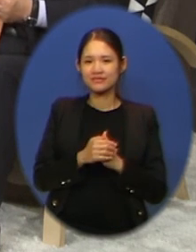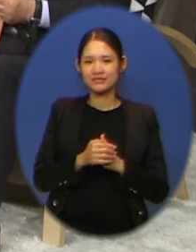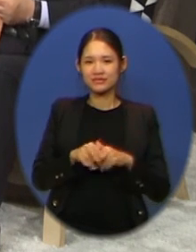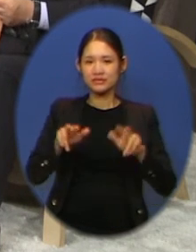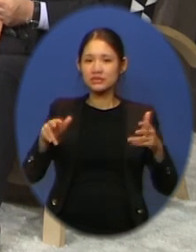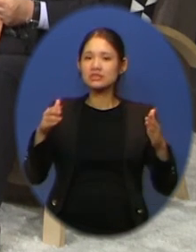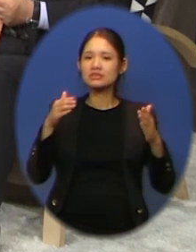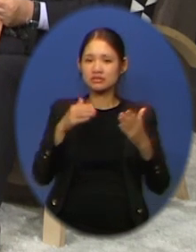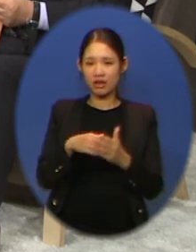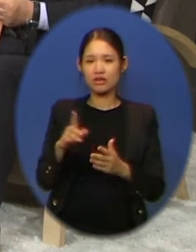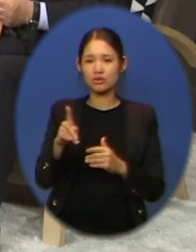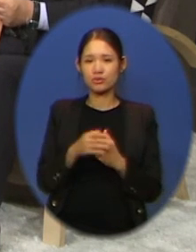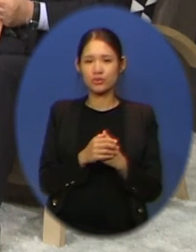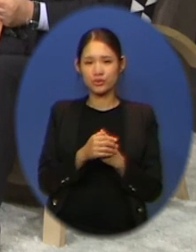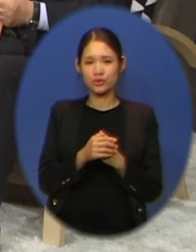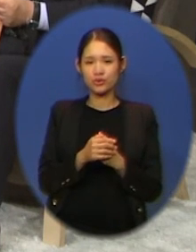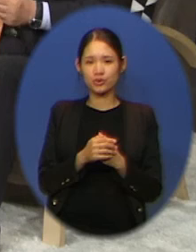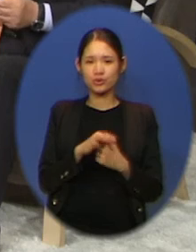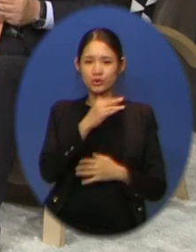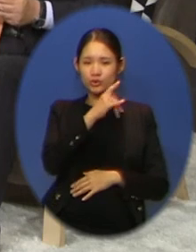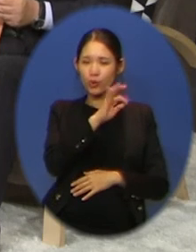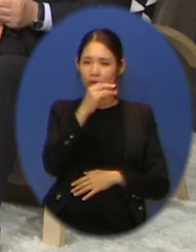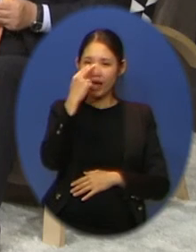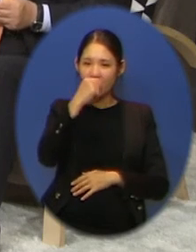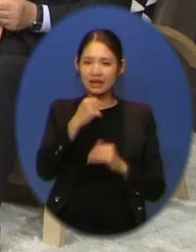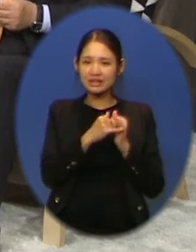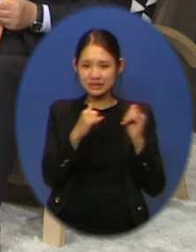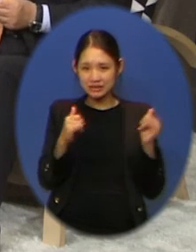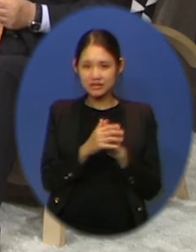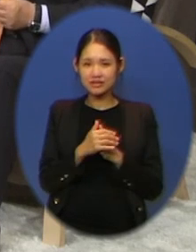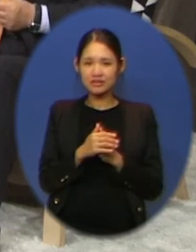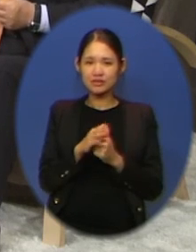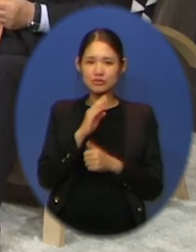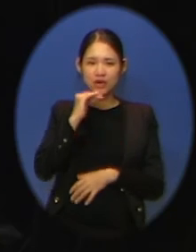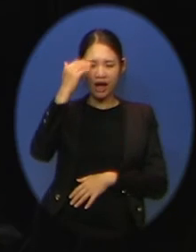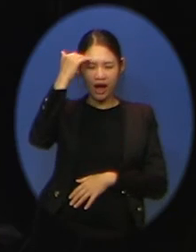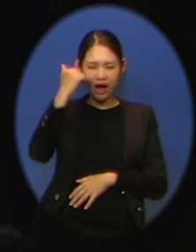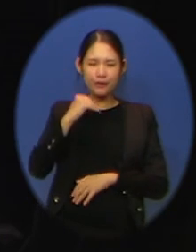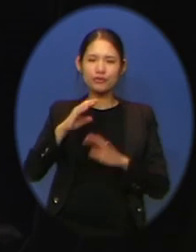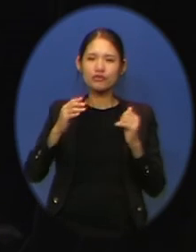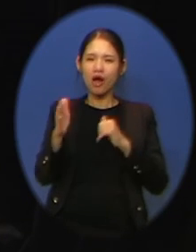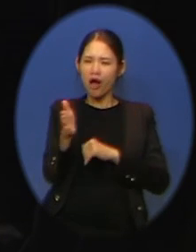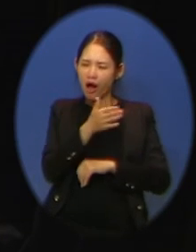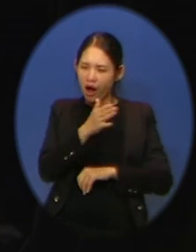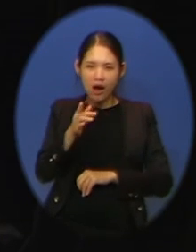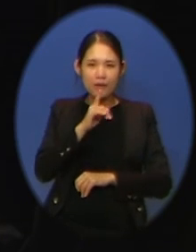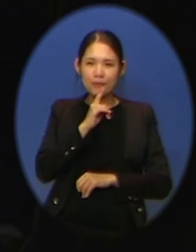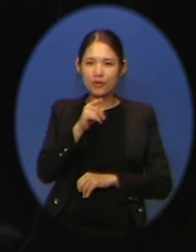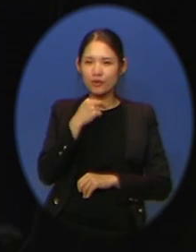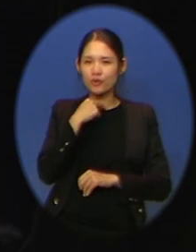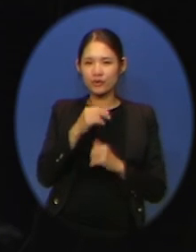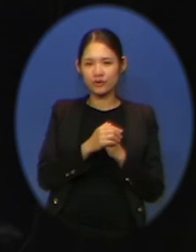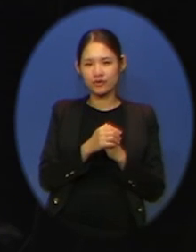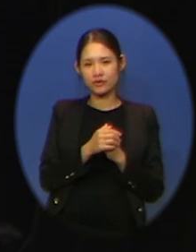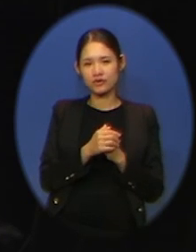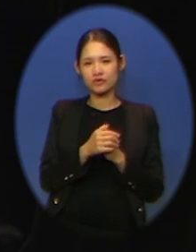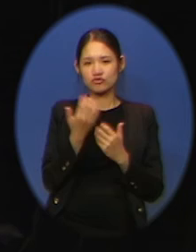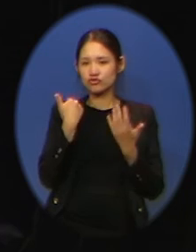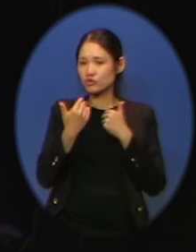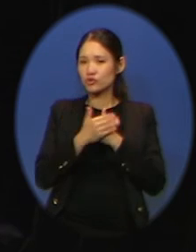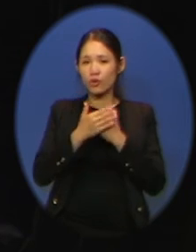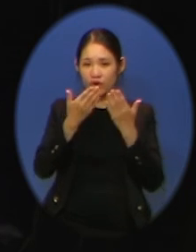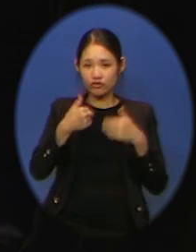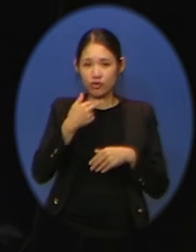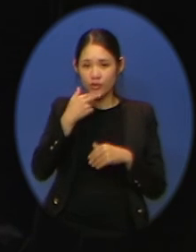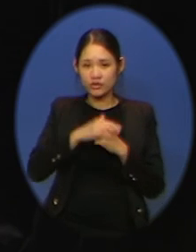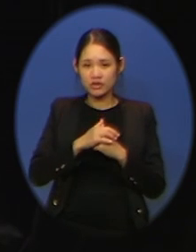이 동양으로서 정말 그 우리나라 전무무하죠. 미국의 하원의원 본인의 힘으로 누구 하나 도와주지 않고 본인의